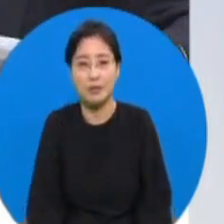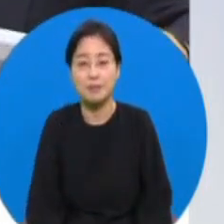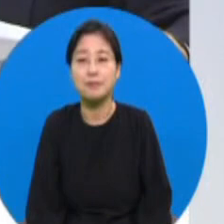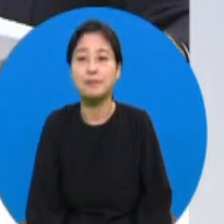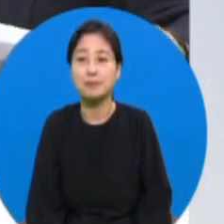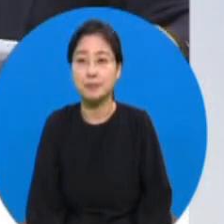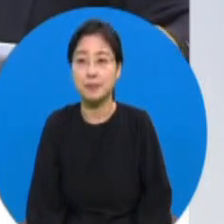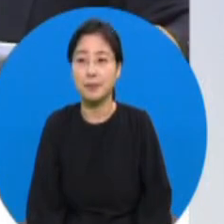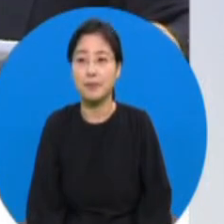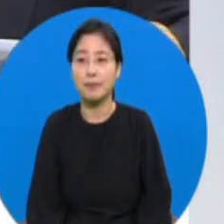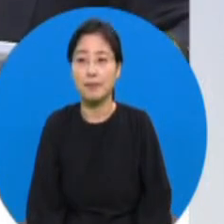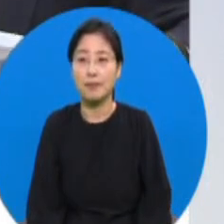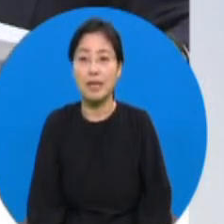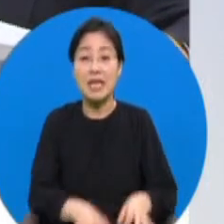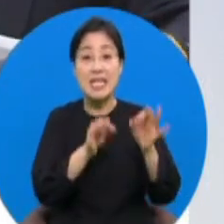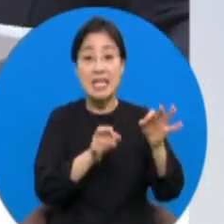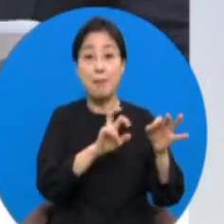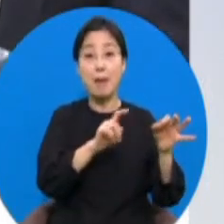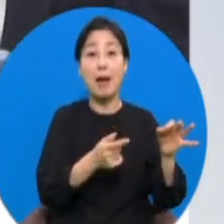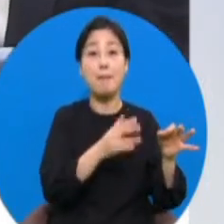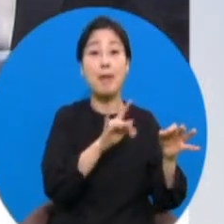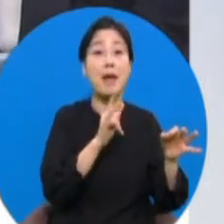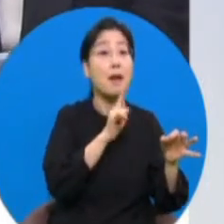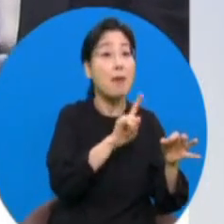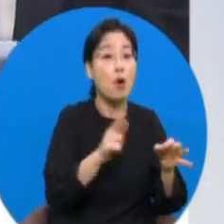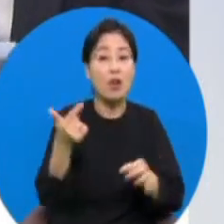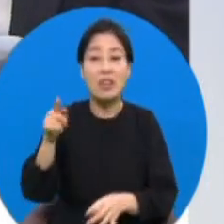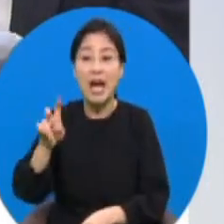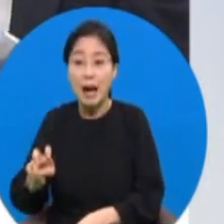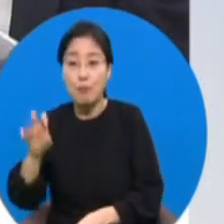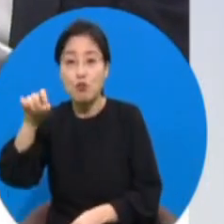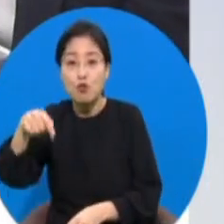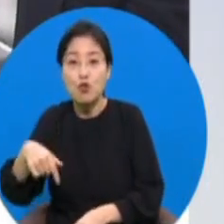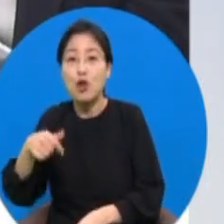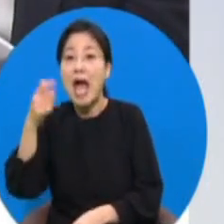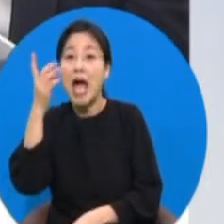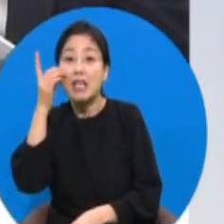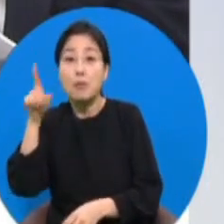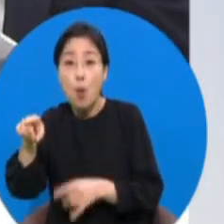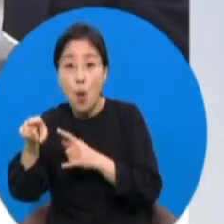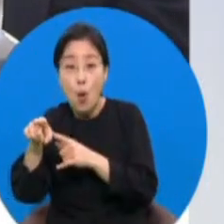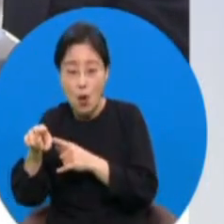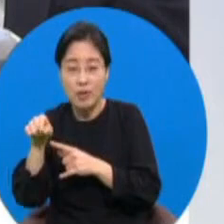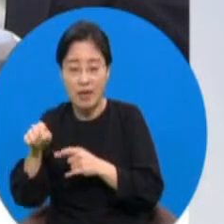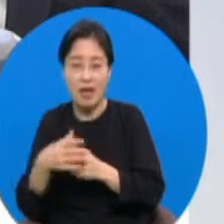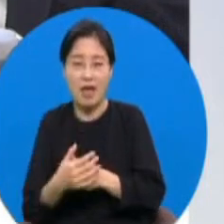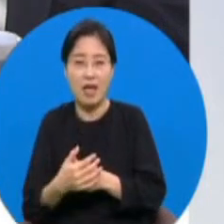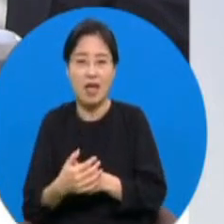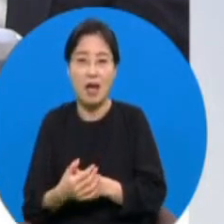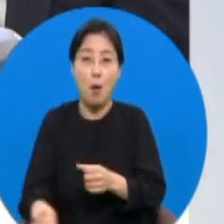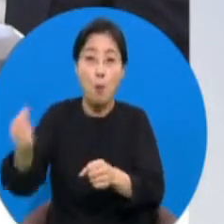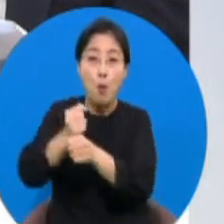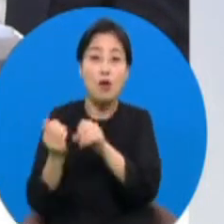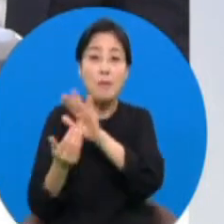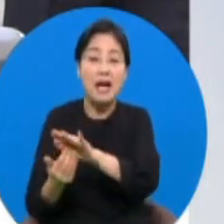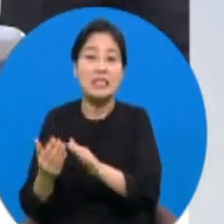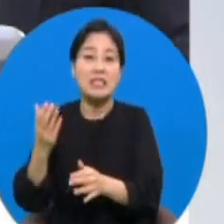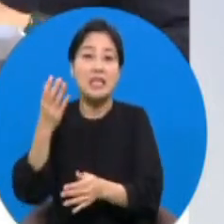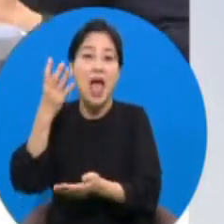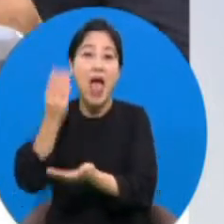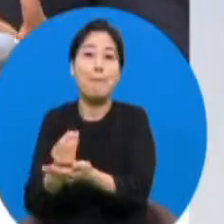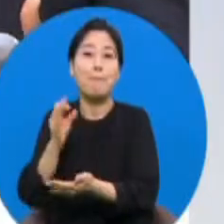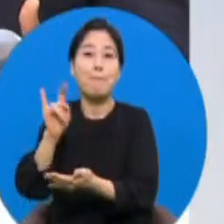중요하다. 그런데 김만배가 이제 남의 휴대폰에 엔티 포렌식 앱을 설치했다는 거 아니에요? 야, 저런 앱이 있다고요?